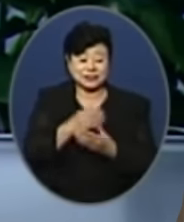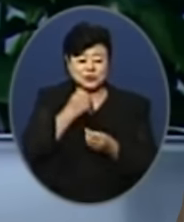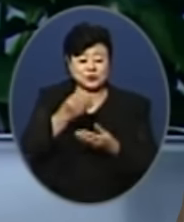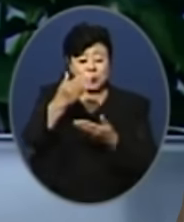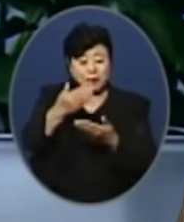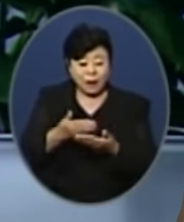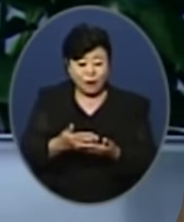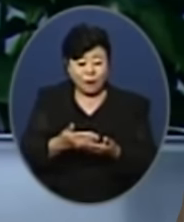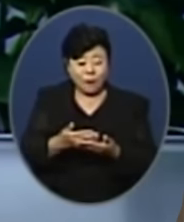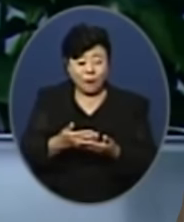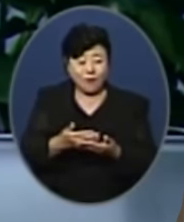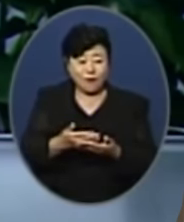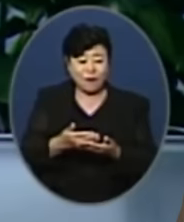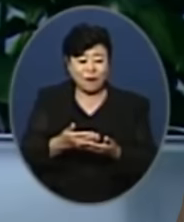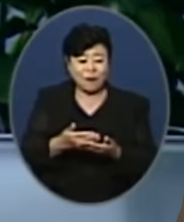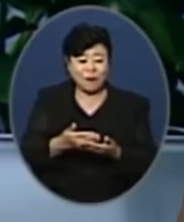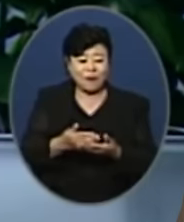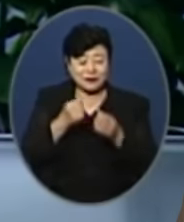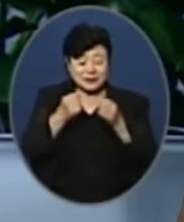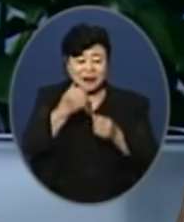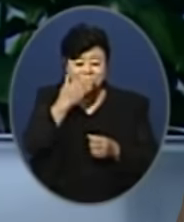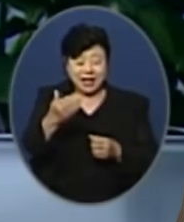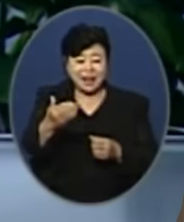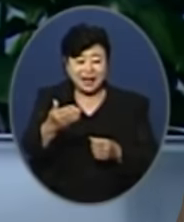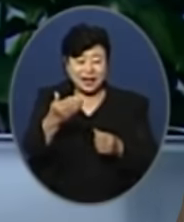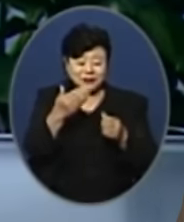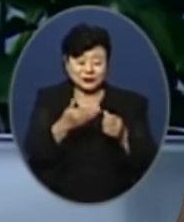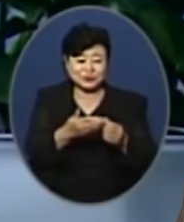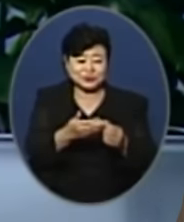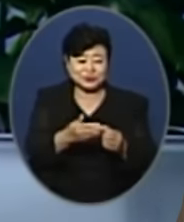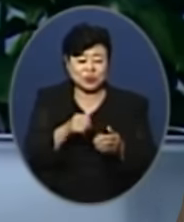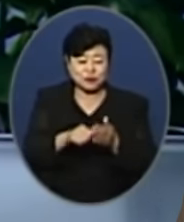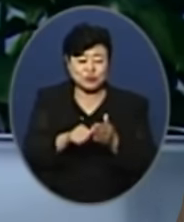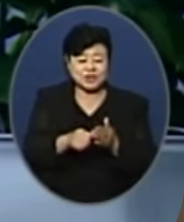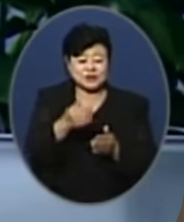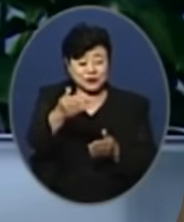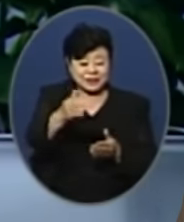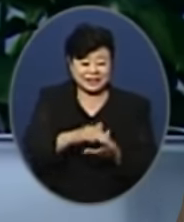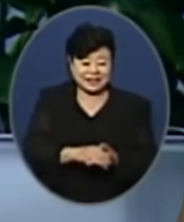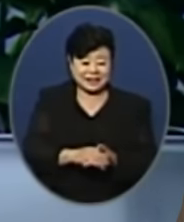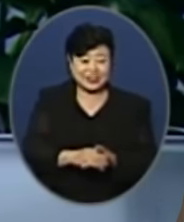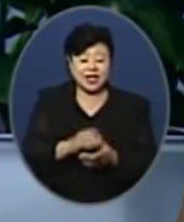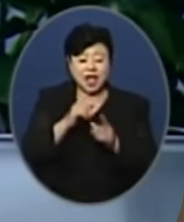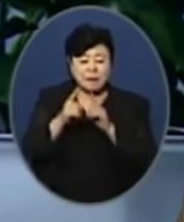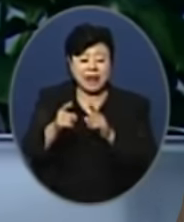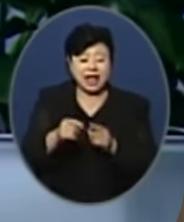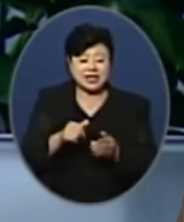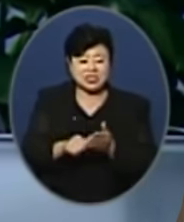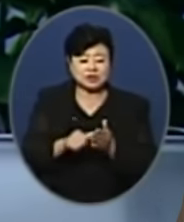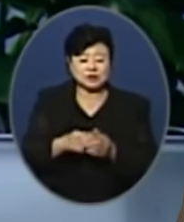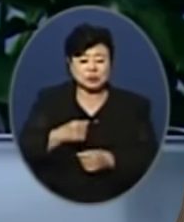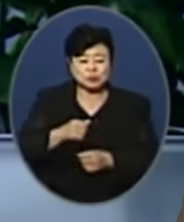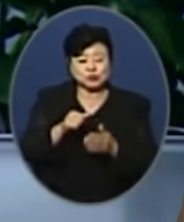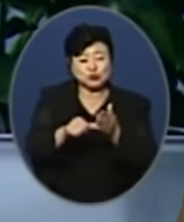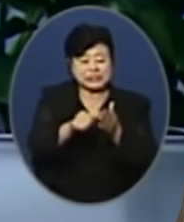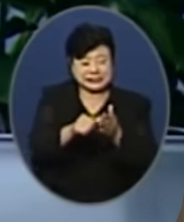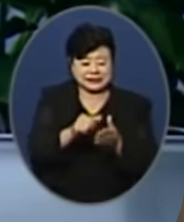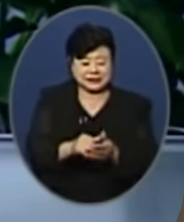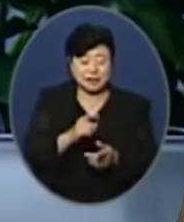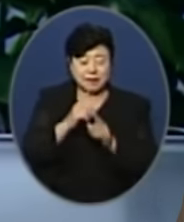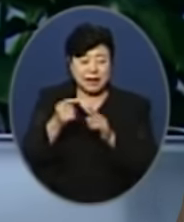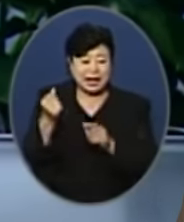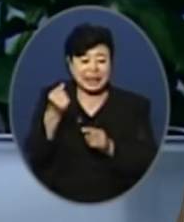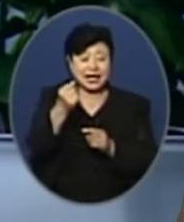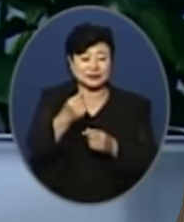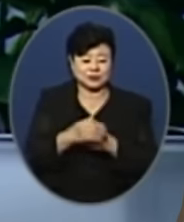축복을 받고 살 수 있도록 하기 위해서 그 무기를 주셨는데, 말이 그 무기인 것입니다.